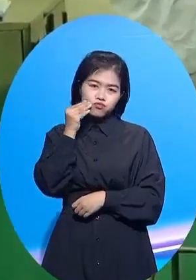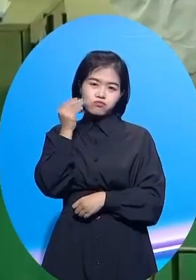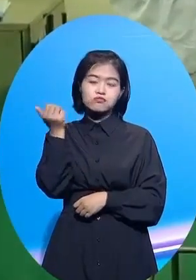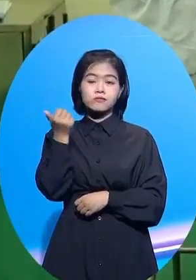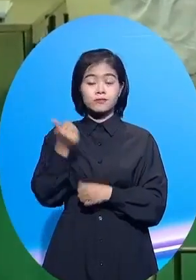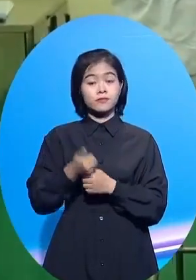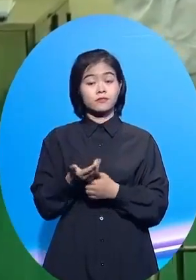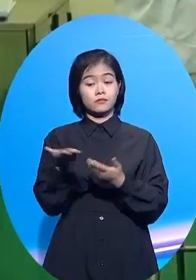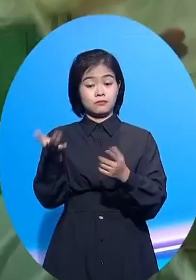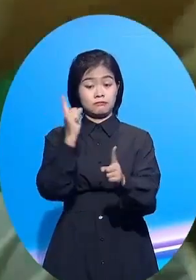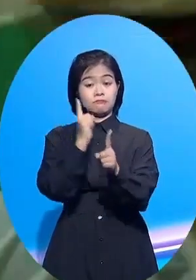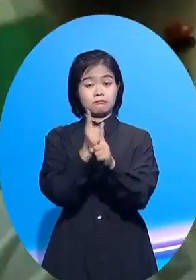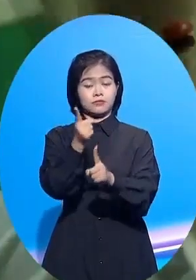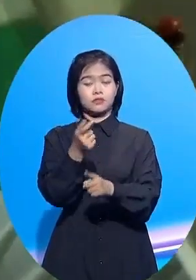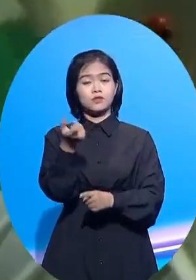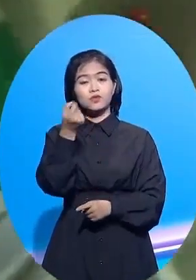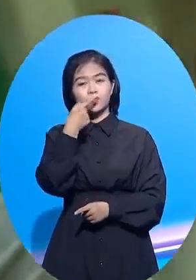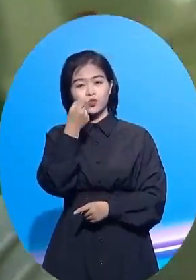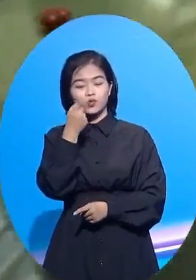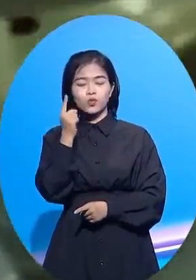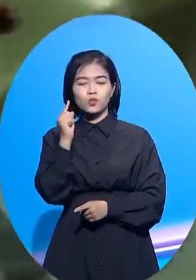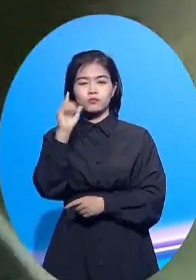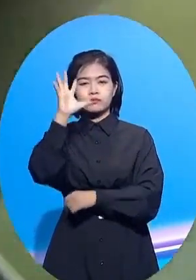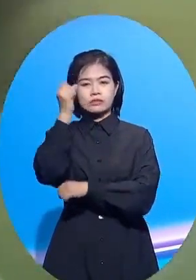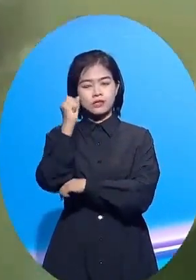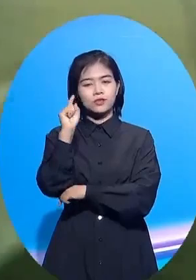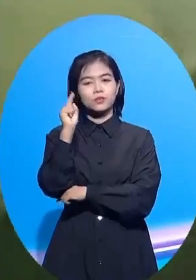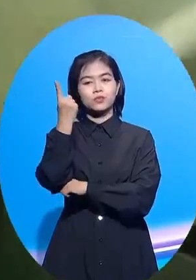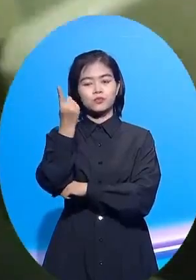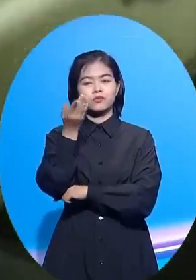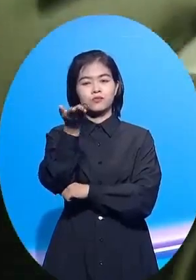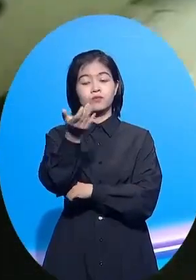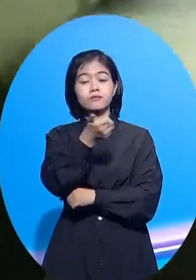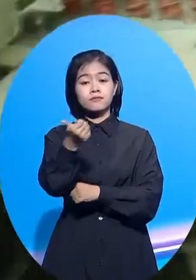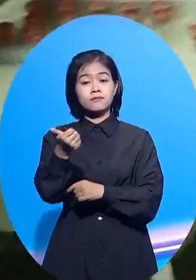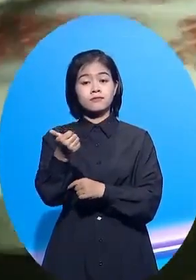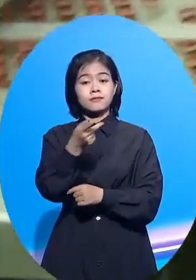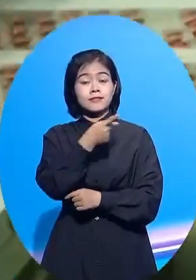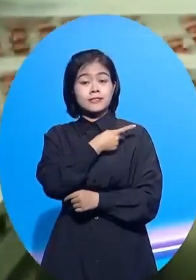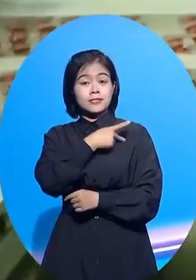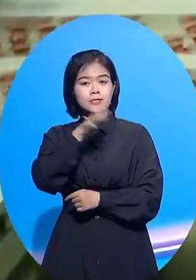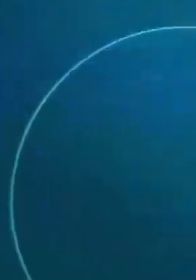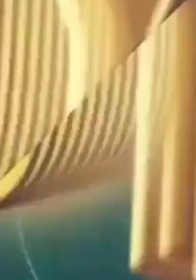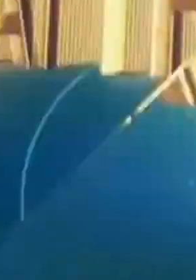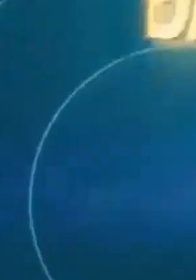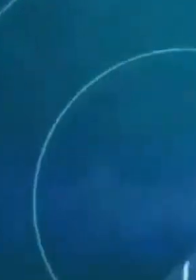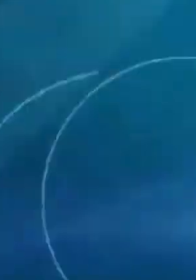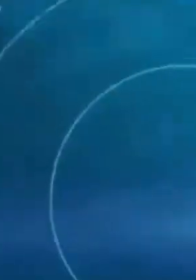giúp nhanh phục hồi sau phun xăm, phẫu thuật thẩm mỹ do người tiêu dùng bình chọn liên tiếp nhiều năm liền.